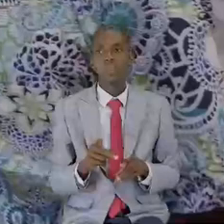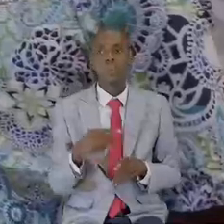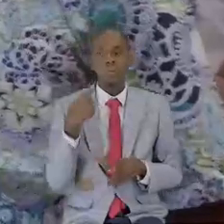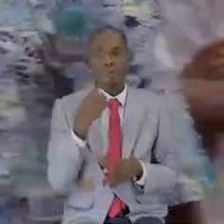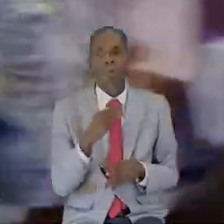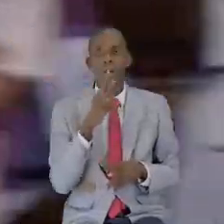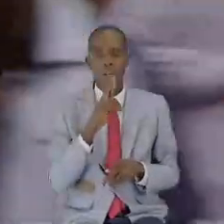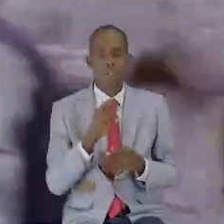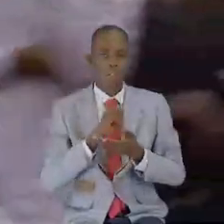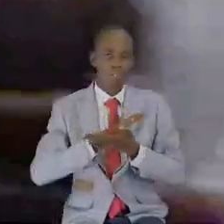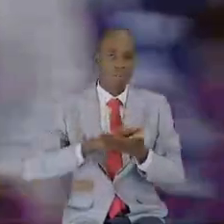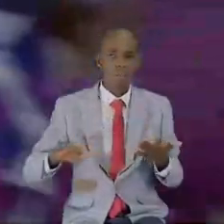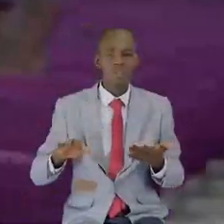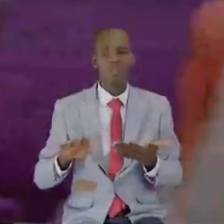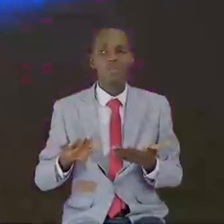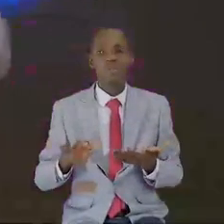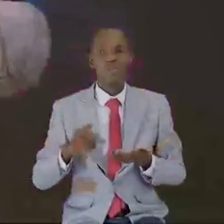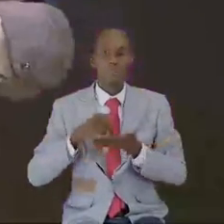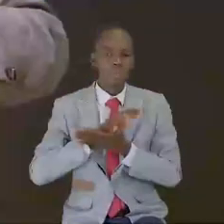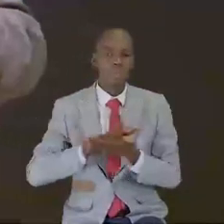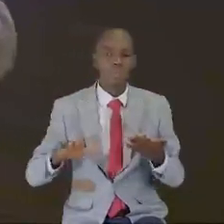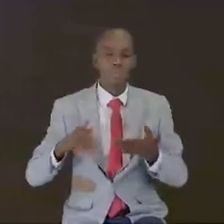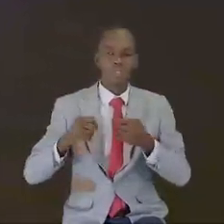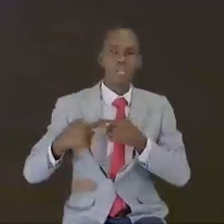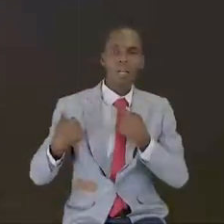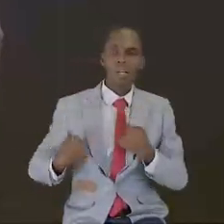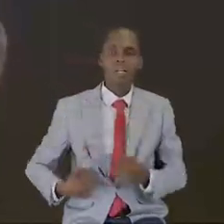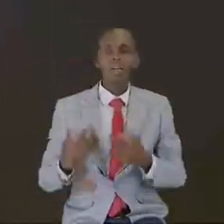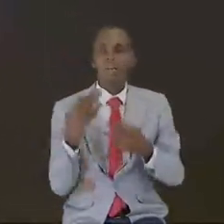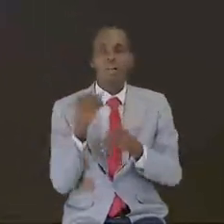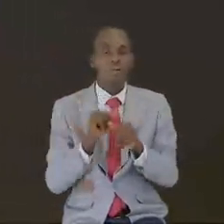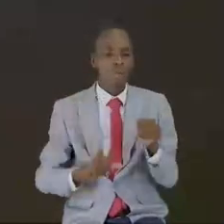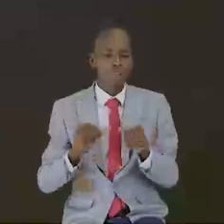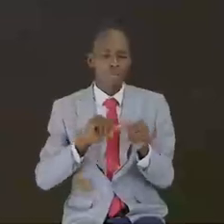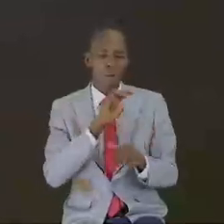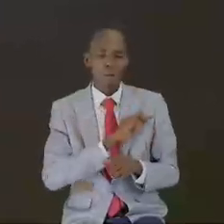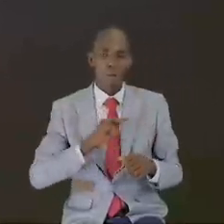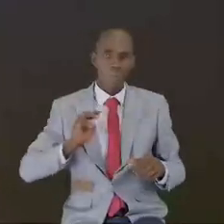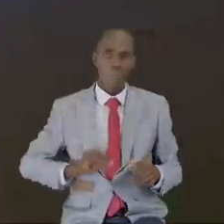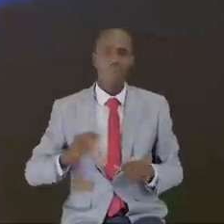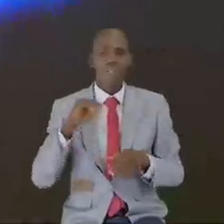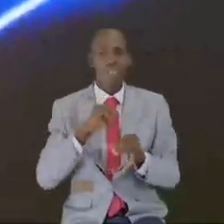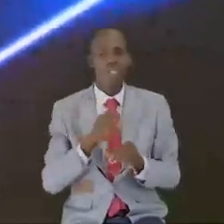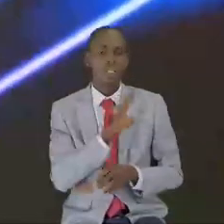Il va sanctifier, circoncire le cœur de tout membre en Christ.